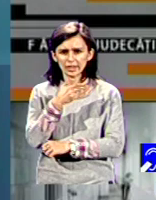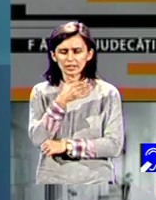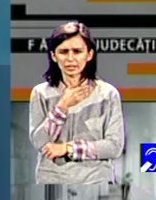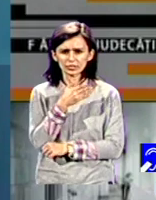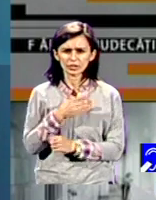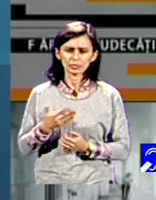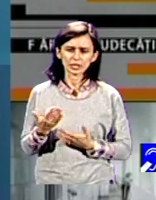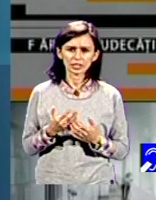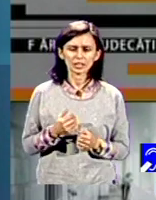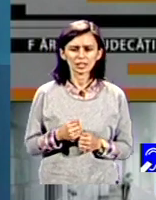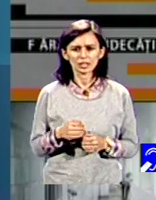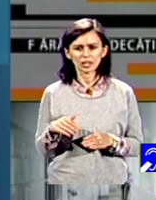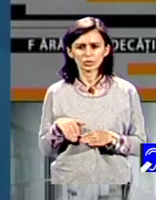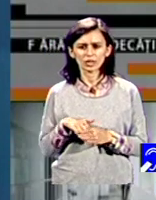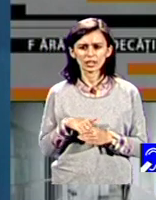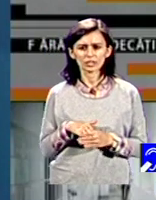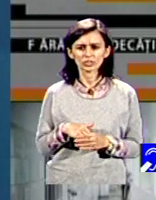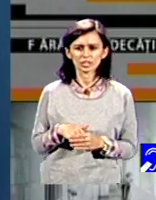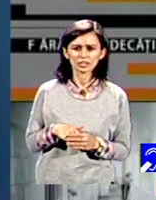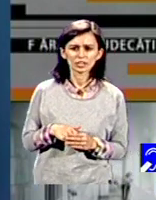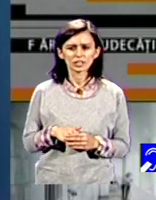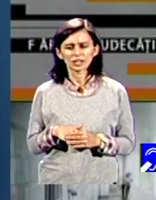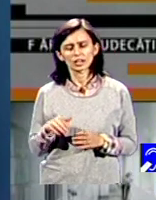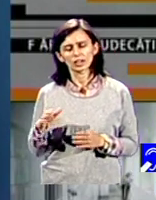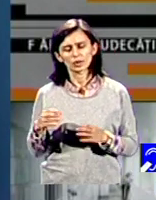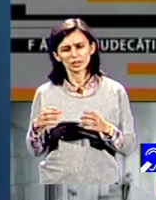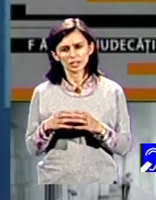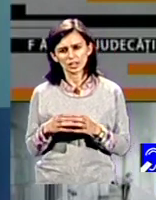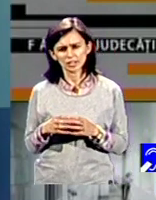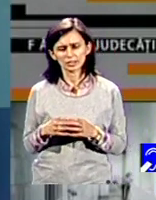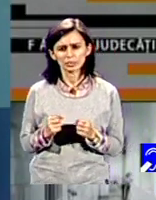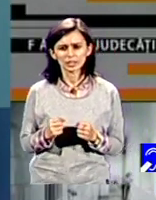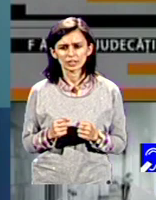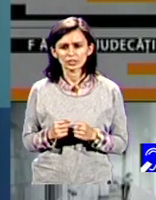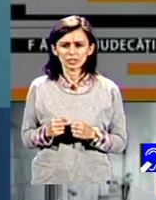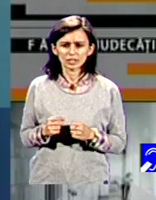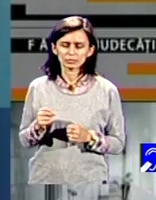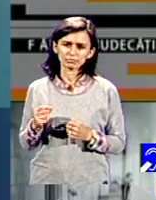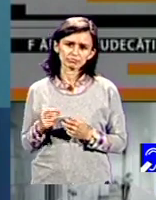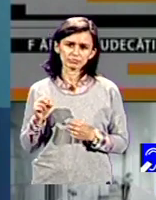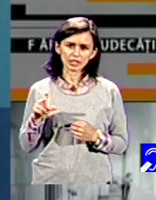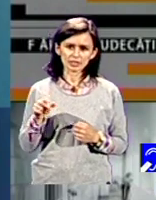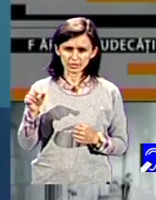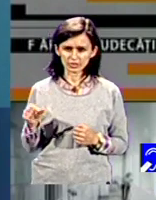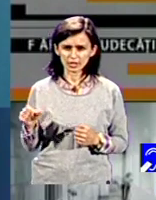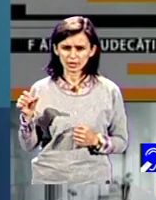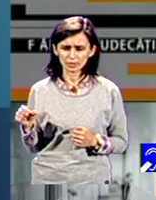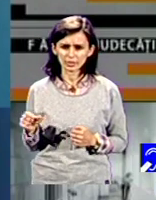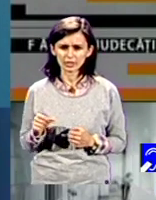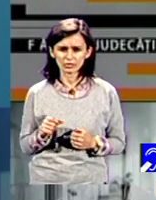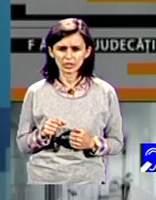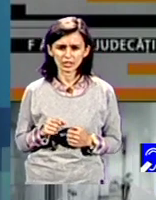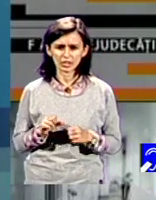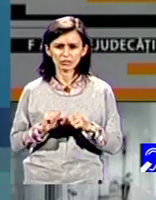lucruri Mouse au în continuare echipe chiar poate unele de peste 30 de persoane formate numai din persoane cu